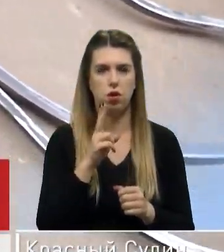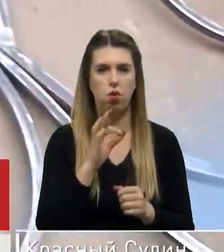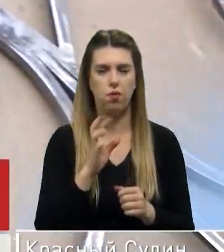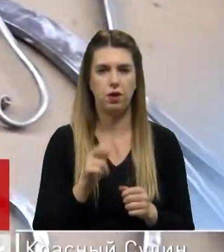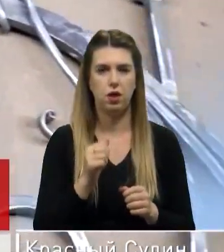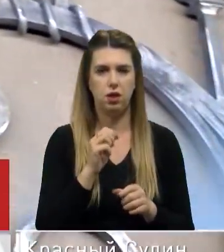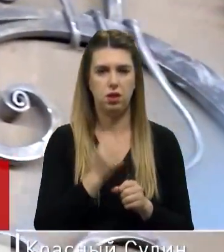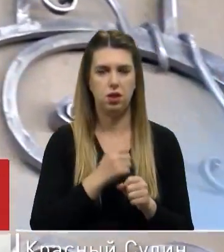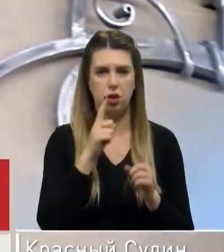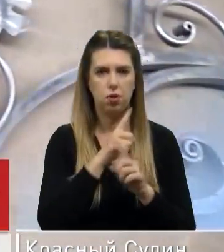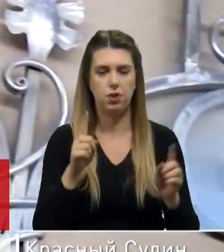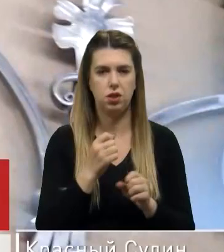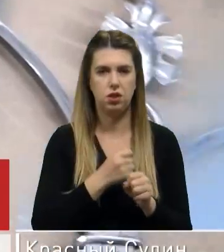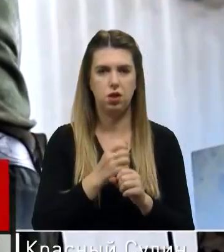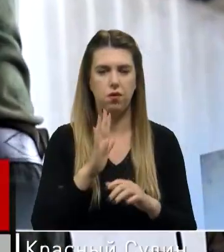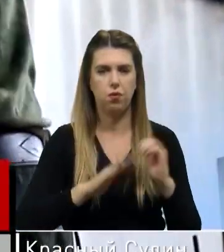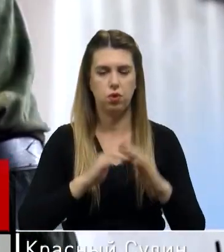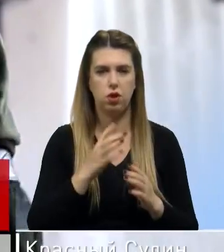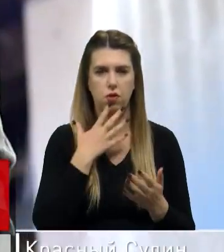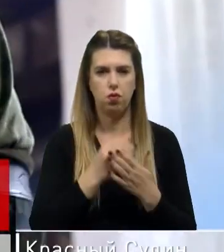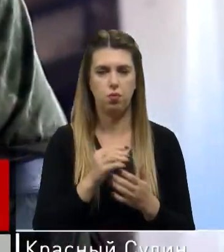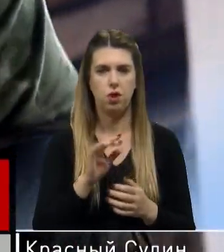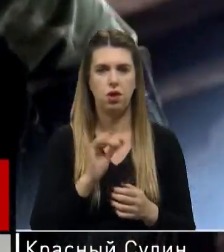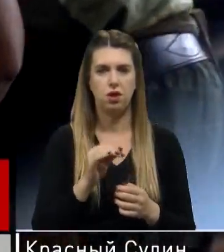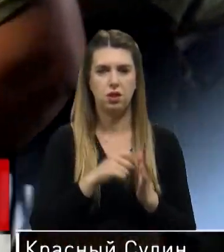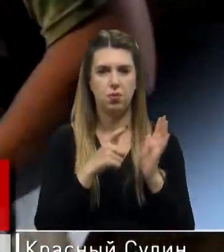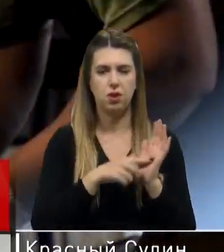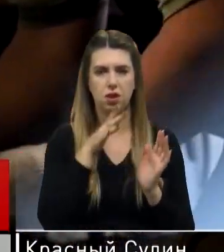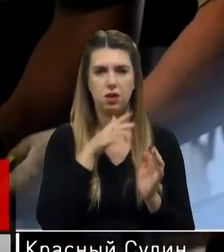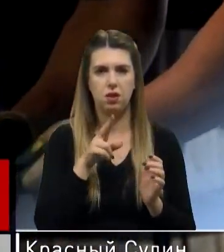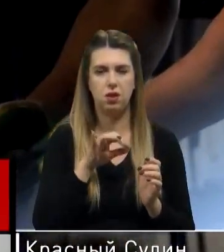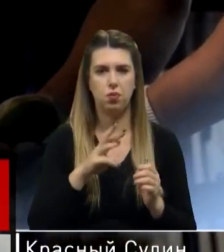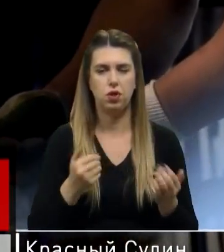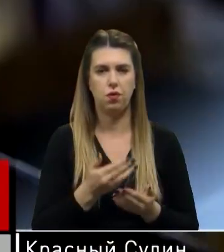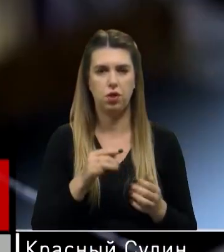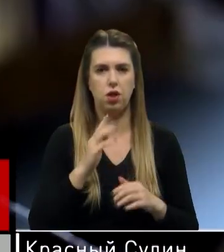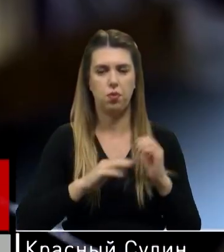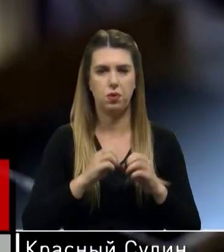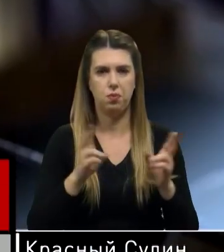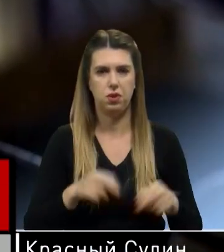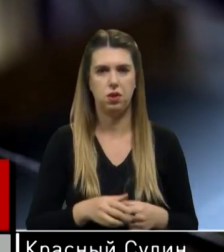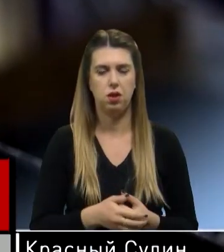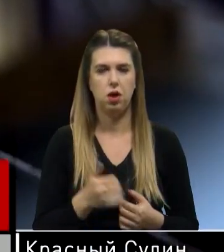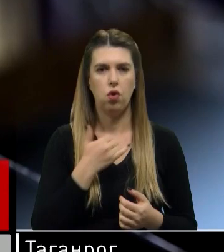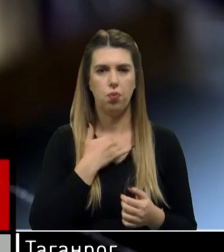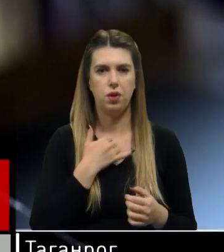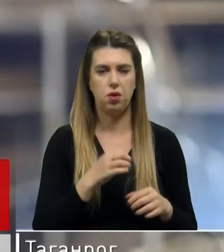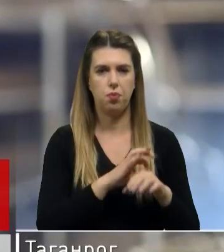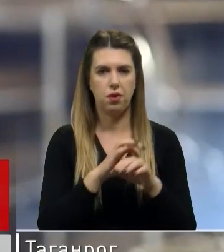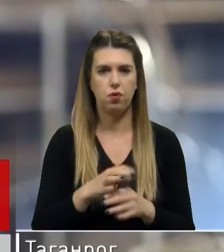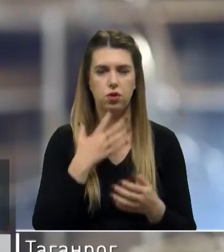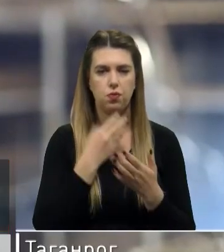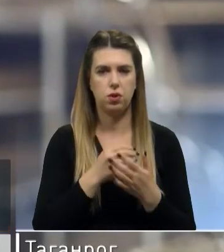ведь создаются такие удивительные изделия вручную кузнецом. Уже 17 лет Дмитрий живет этой профессией. Меня привел в свое